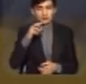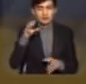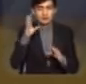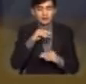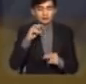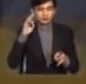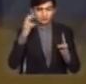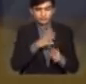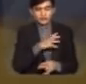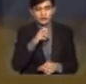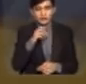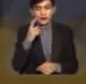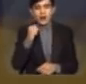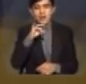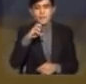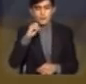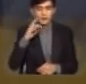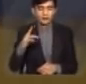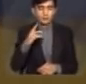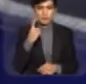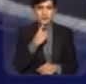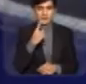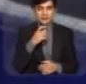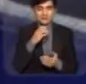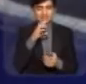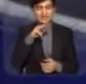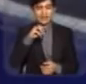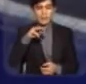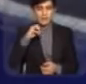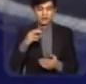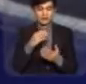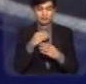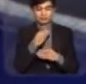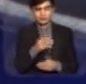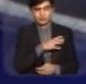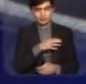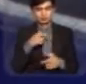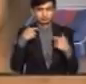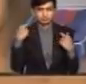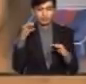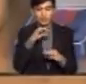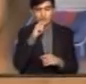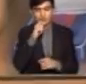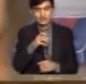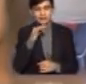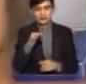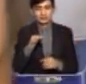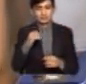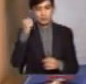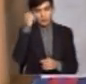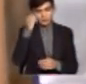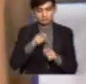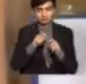наградили орденом альбом первой степени посмертно парадные боевая одежда полковника его награда теперь выставлена в